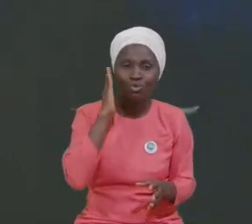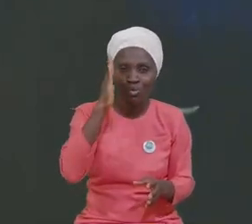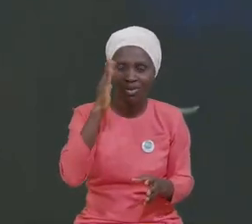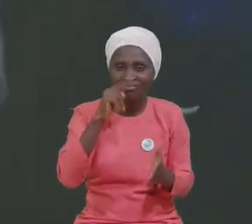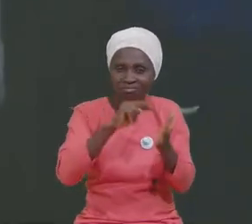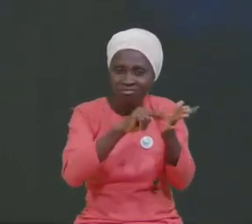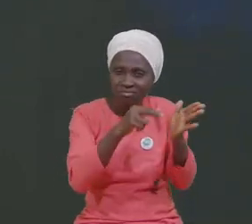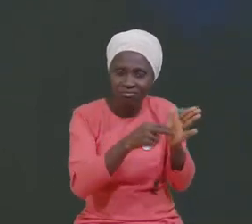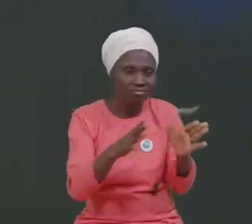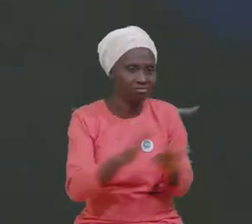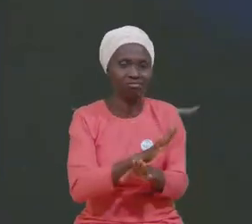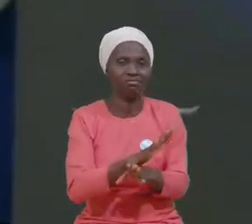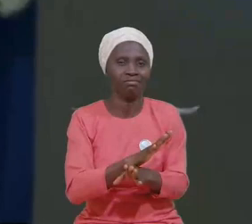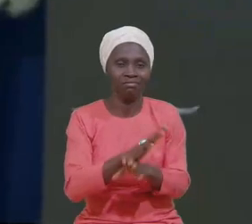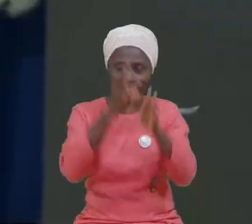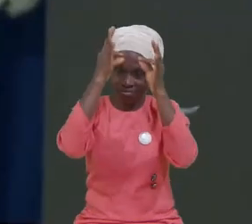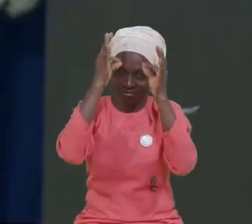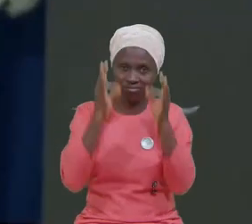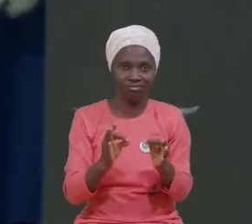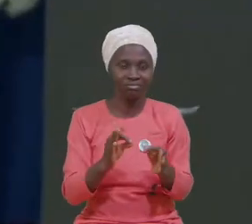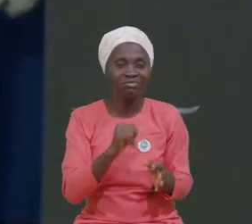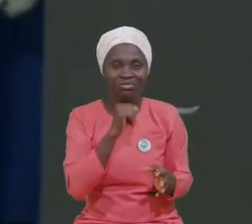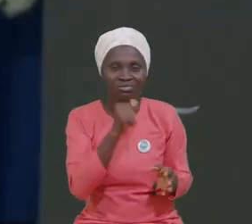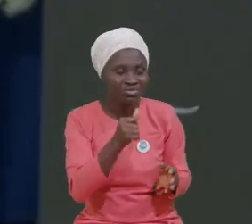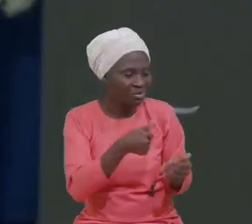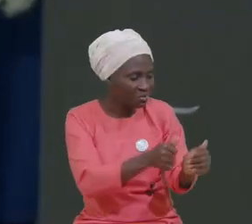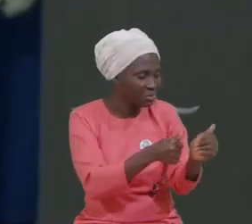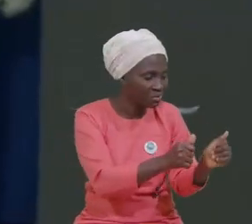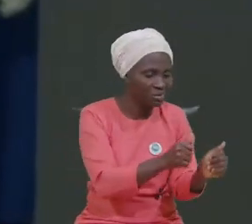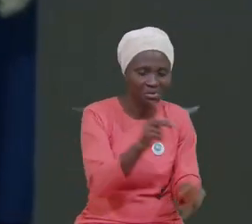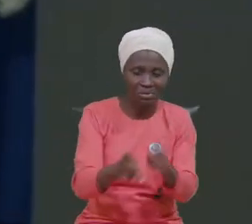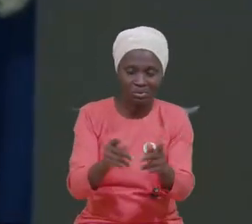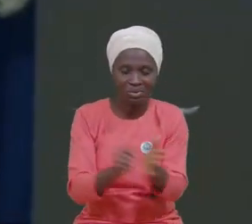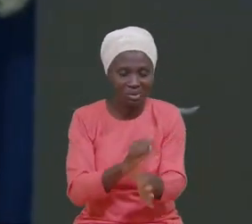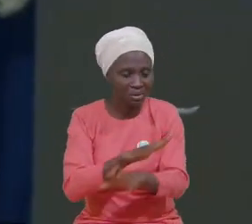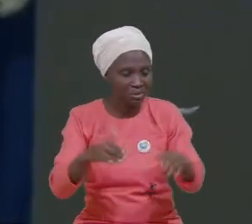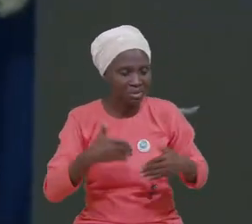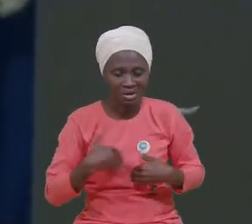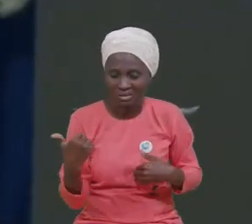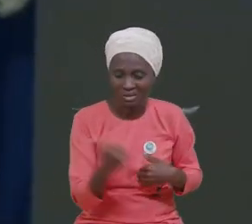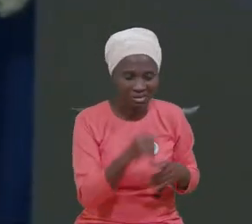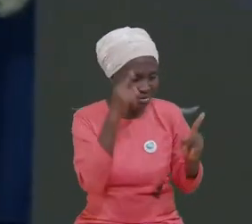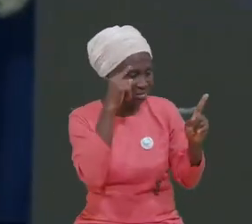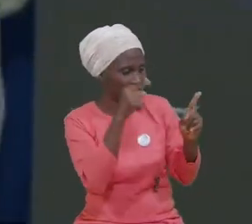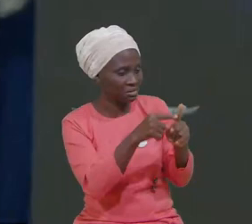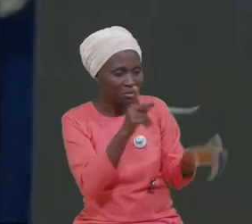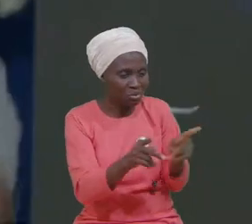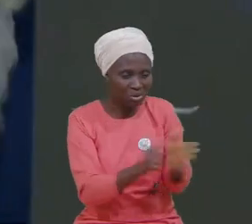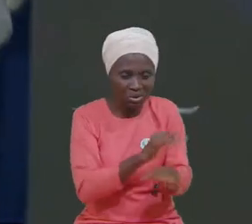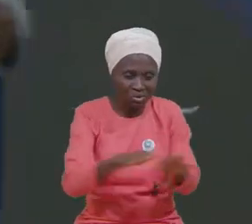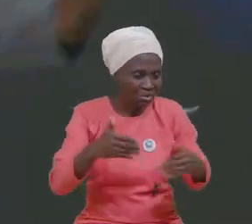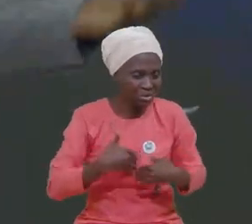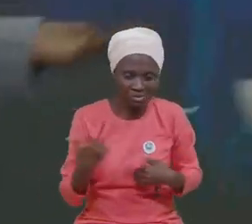délibéré. Tu ne suis pas les gens qui n'ont pas d'objectif, qui n'ont pas d'ambition, qui n'ont